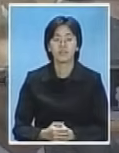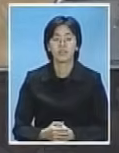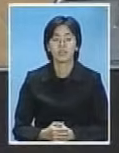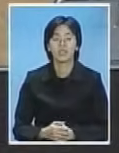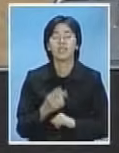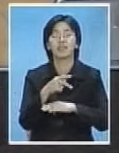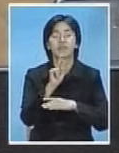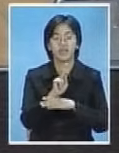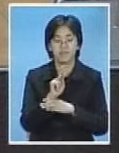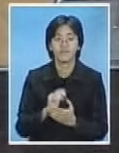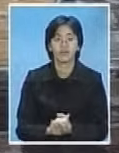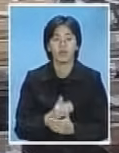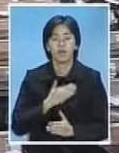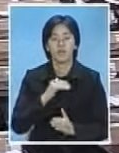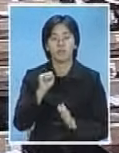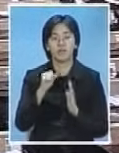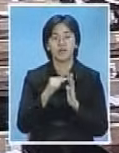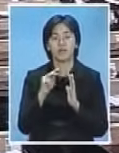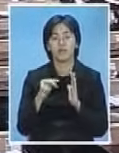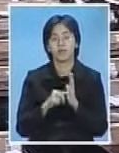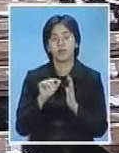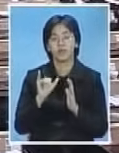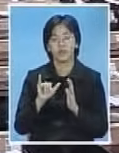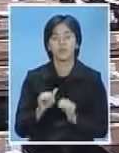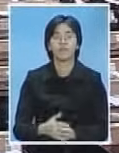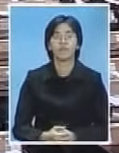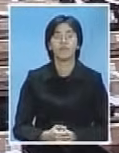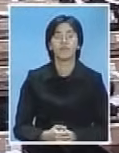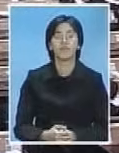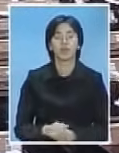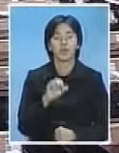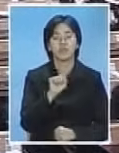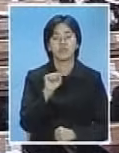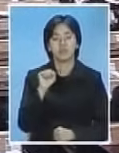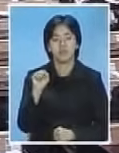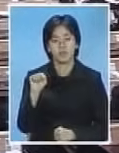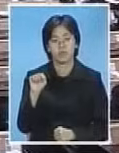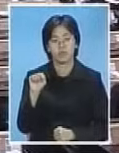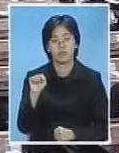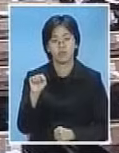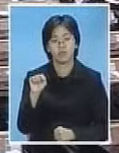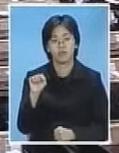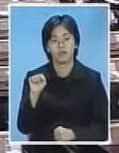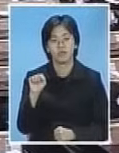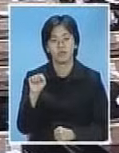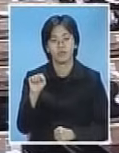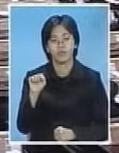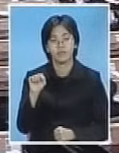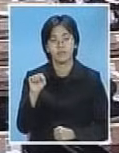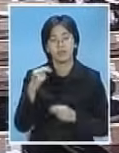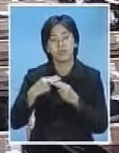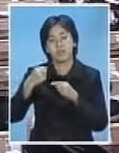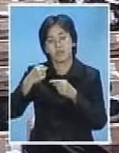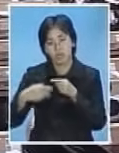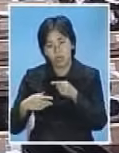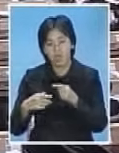ท่านประธานครับผมสุนัยจุนพงศธรสมาชิกสภาผู้แทนราษฎรแบบสัดส่วนในน